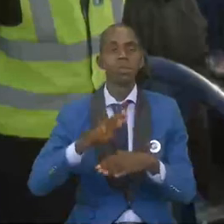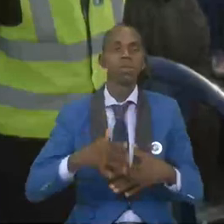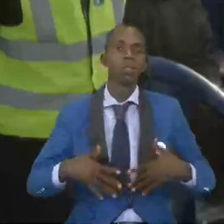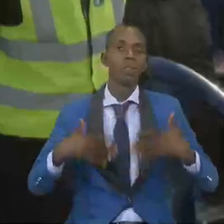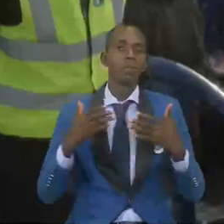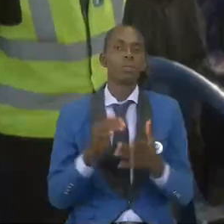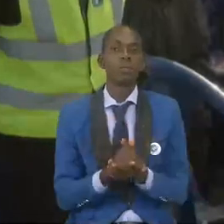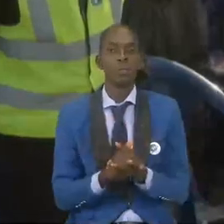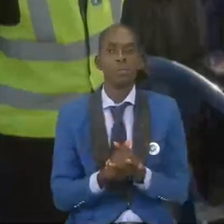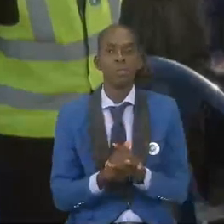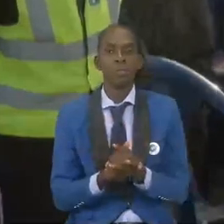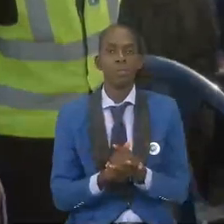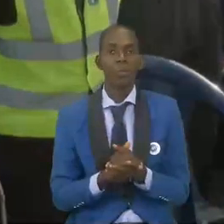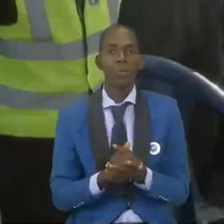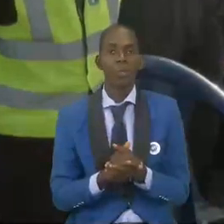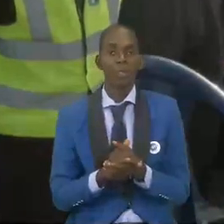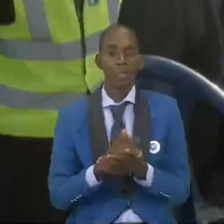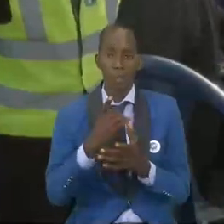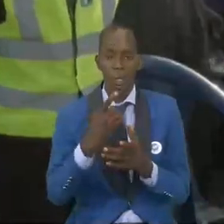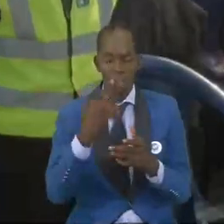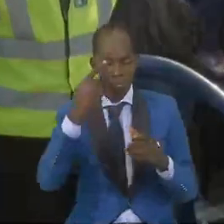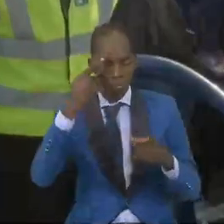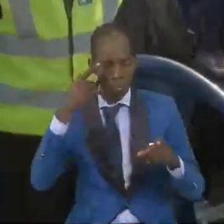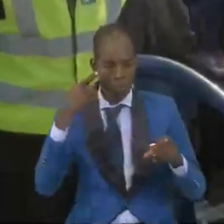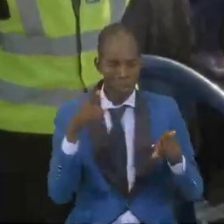et les bénédictions de Dieu sur ta vie.